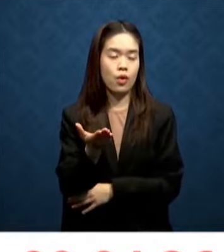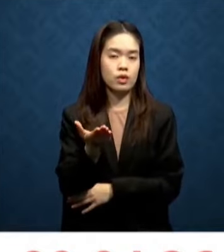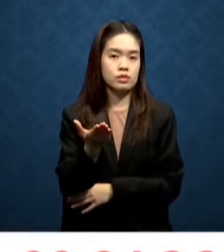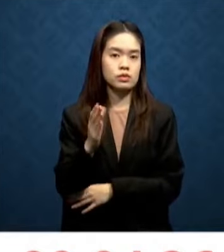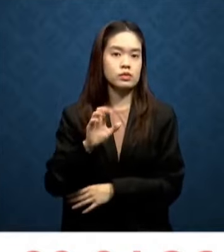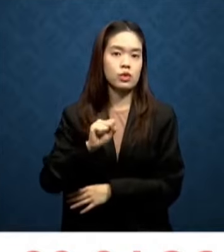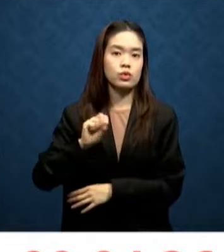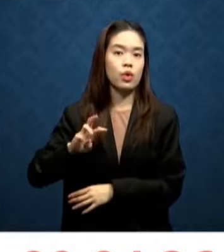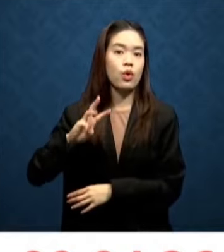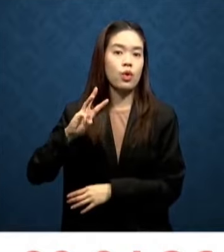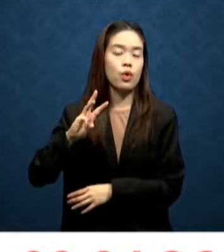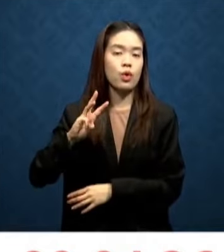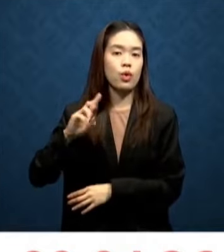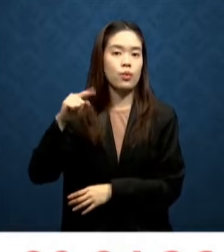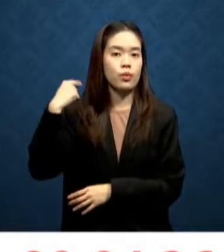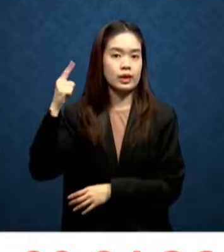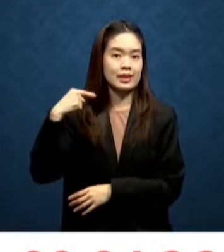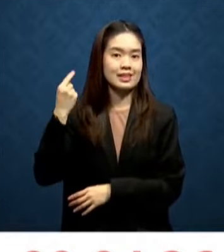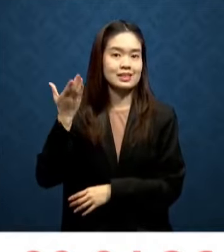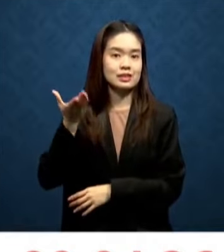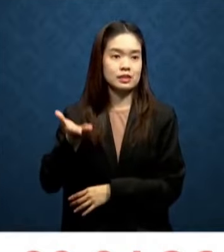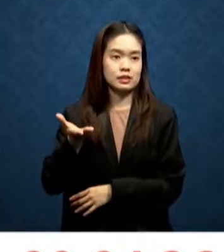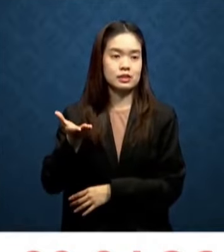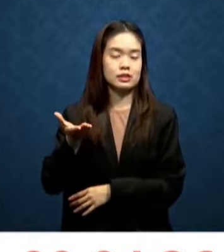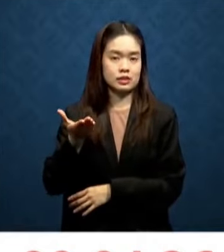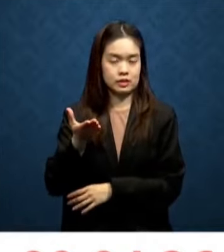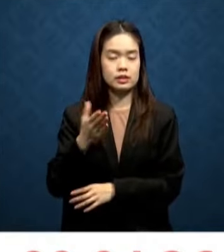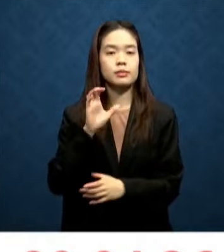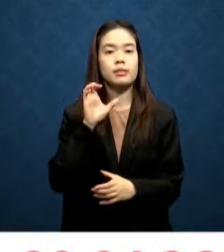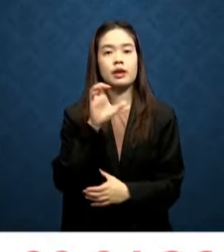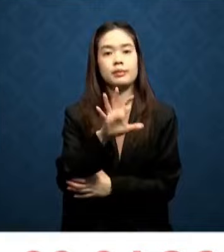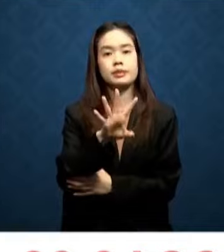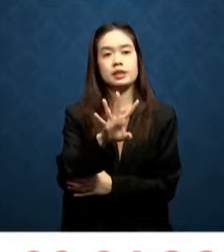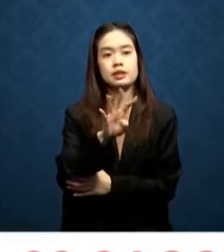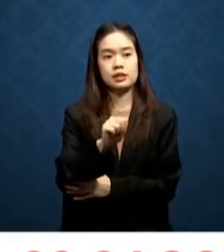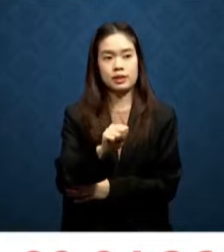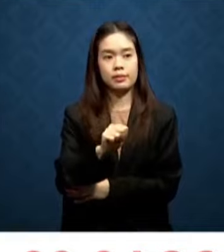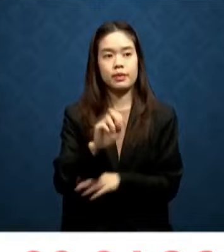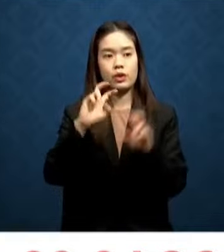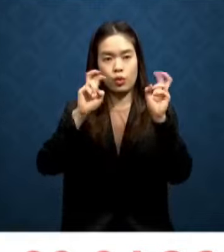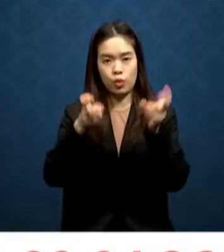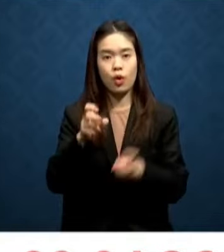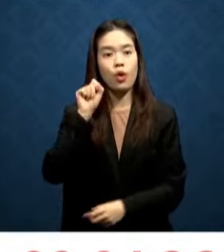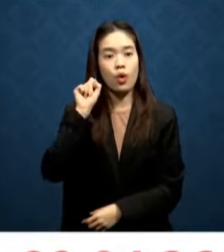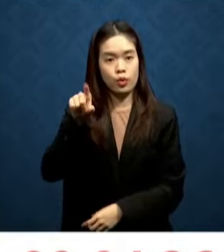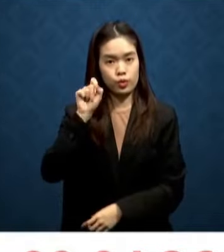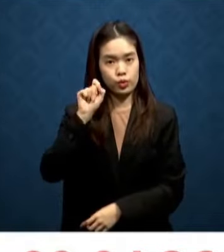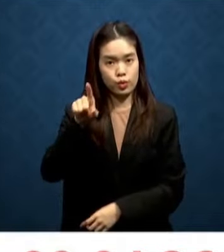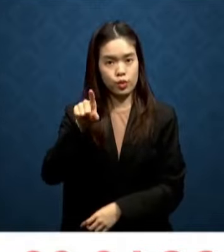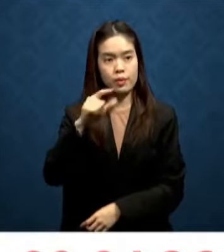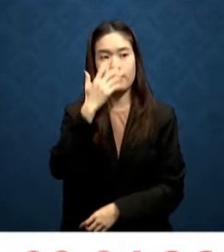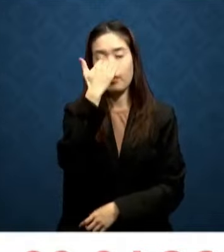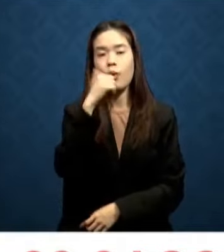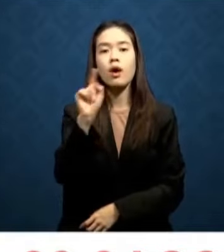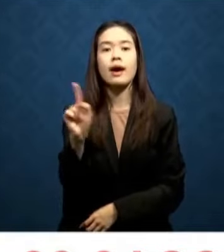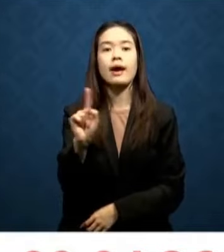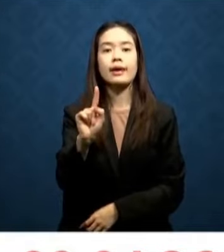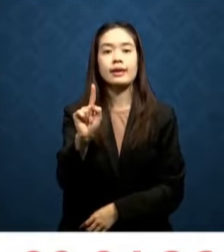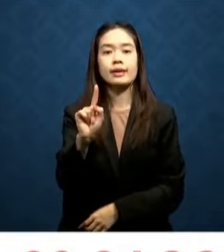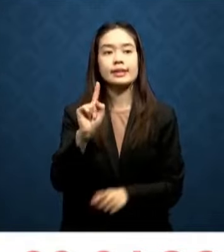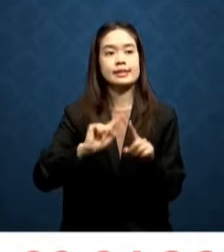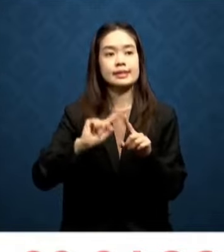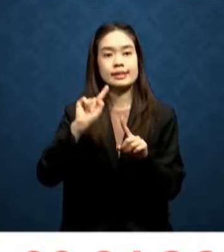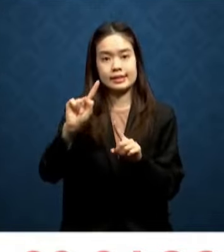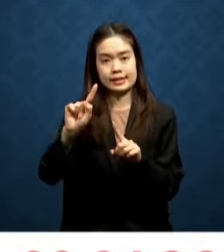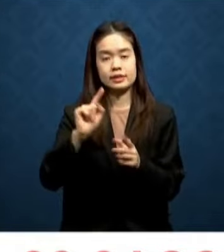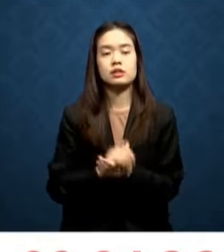ครับว่ากรณีนี้เข้าข่ายนะครับข้อบังคับที่40นะครับวงเล็บ1ว่าเป็นยติด่วนนะครับเรื่องด่วนนะครับด้วยเหตุผลนะครับประการแรกเลยนะ